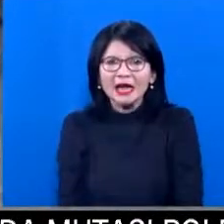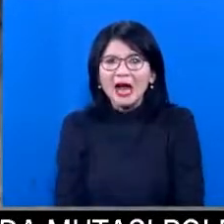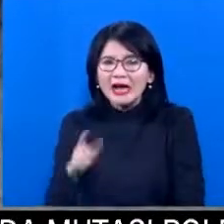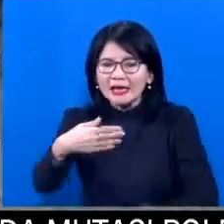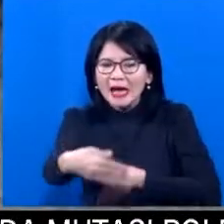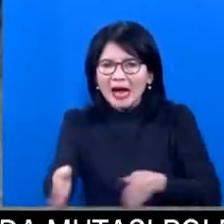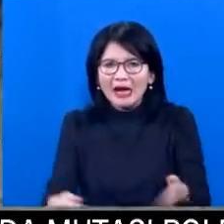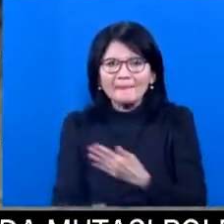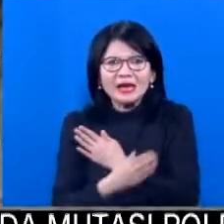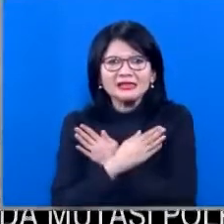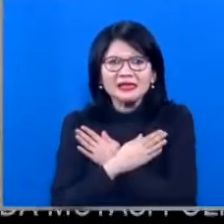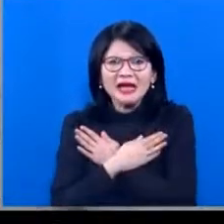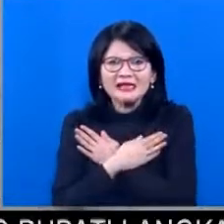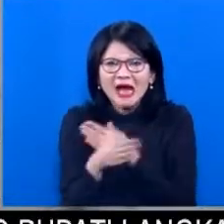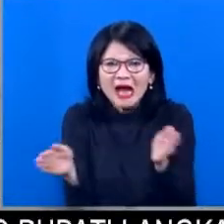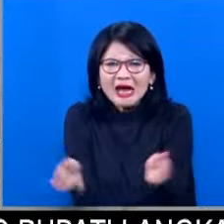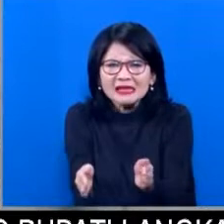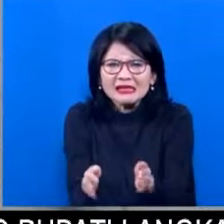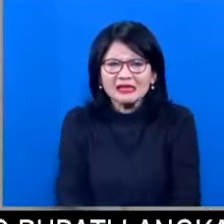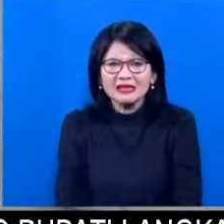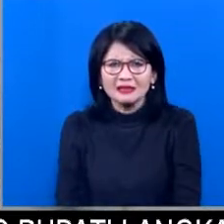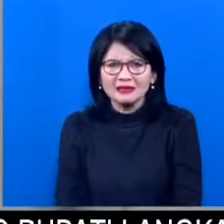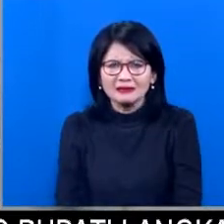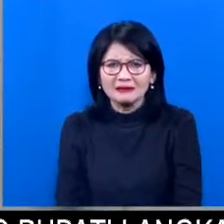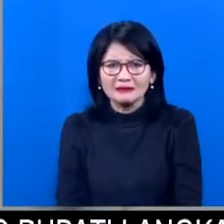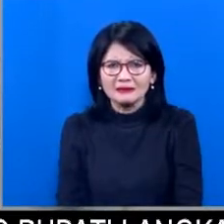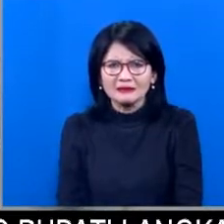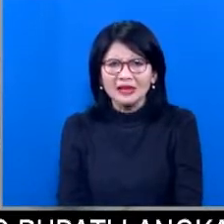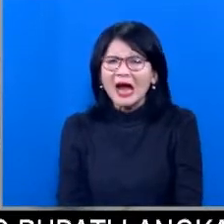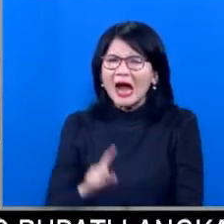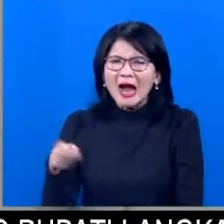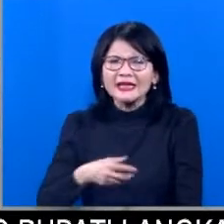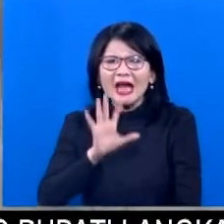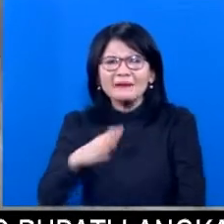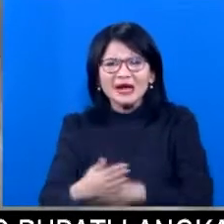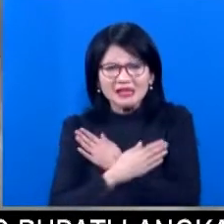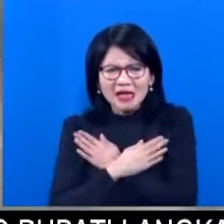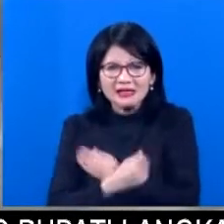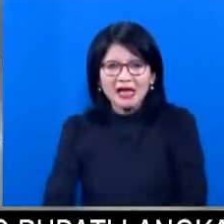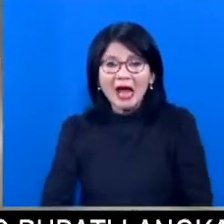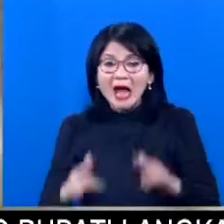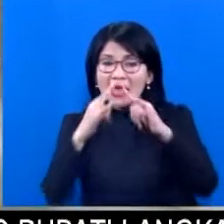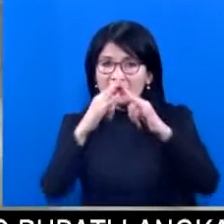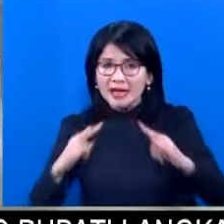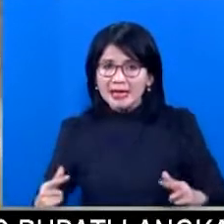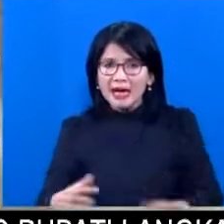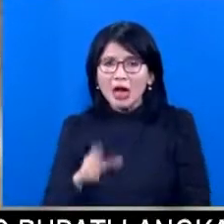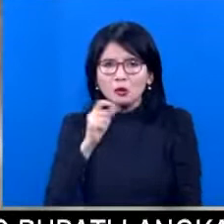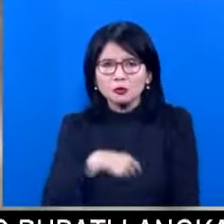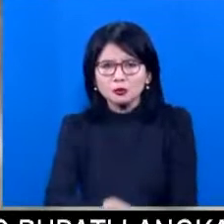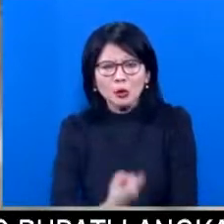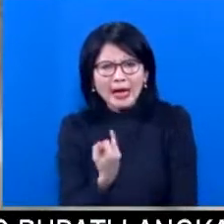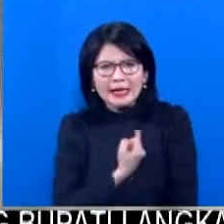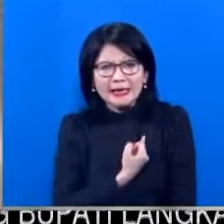di RSUD Sele Besolu tidak mampu menampung lebih dari 5 jenazah. Tenda untuk pengambilan postmortem dan